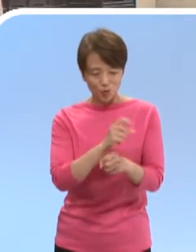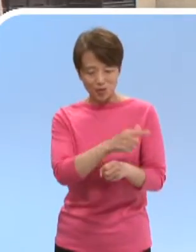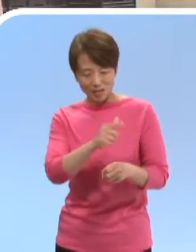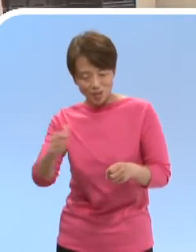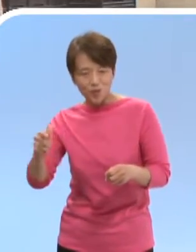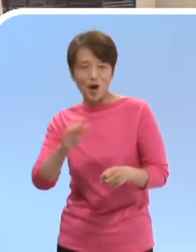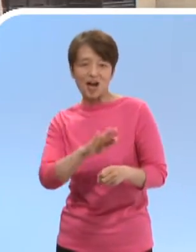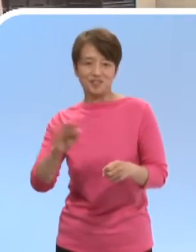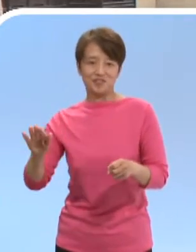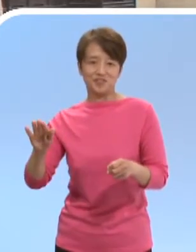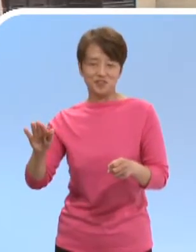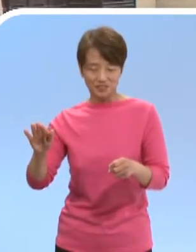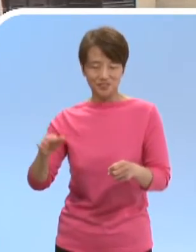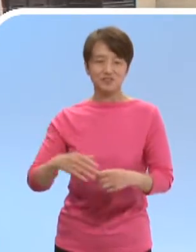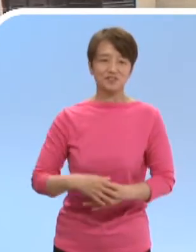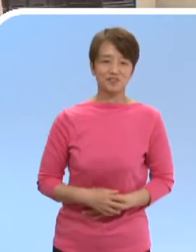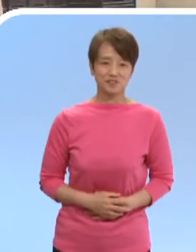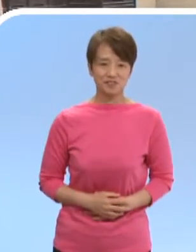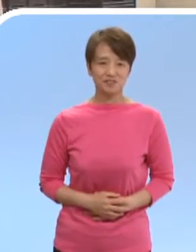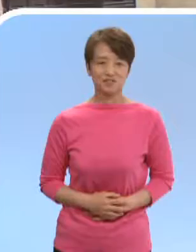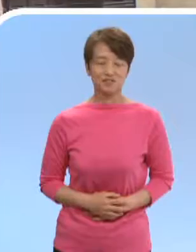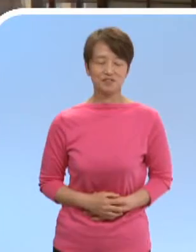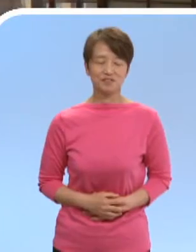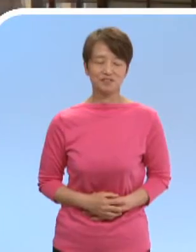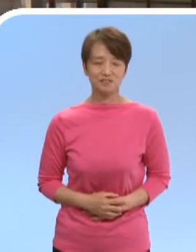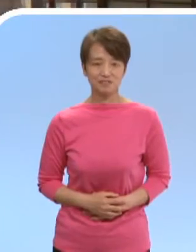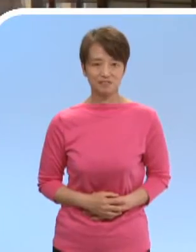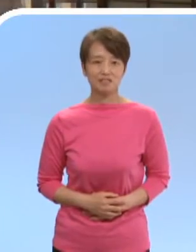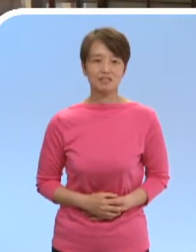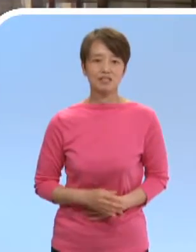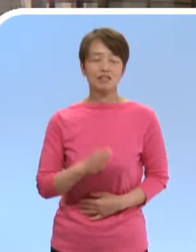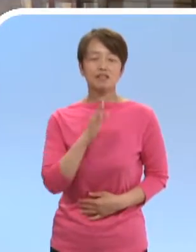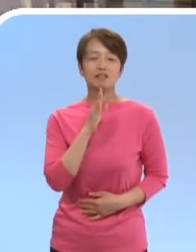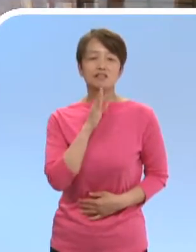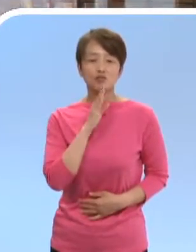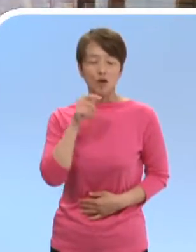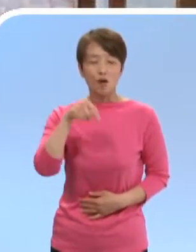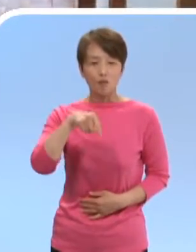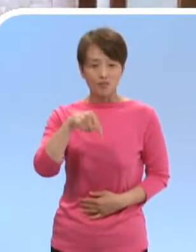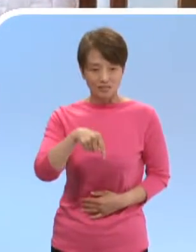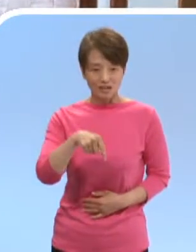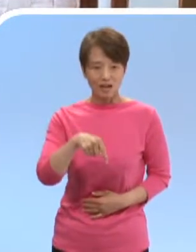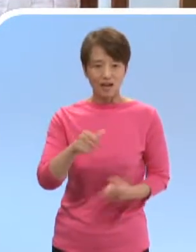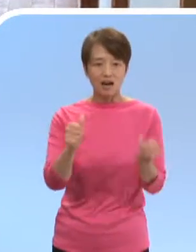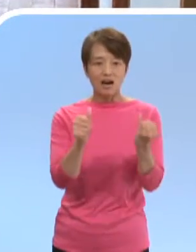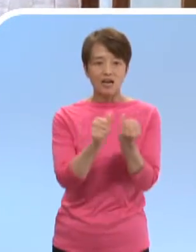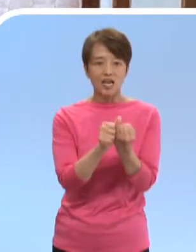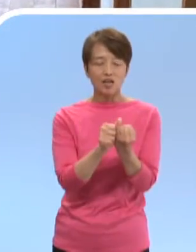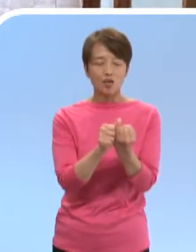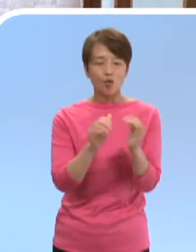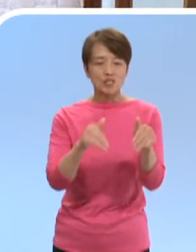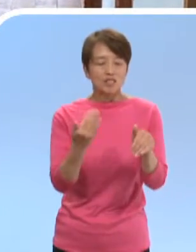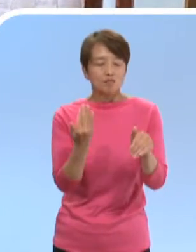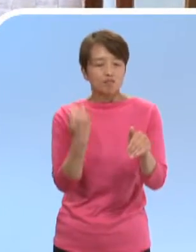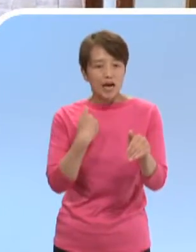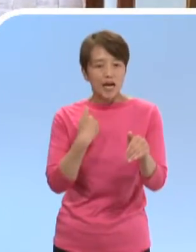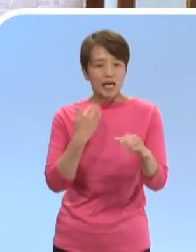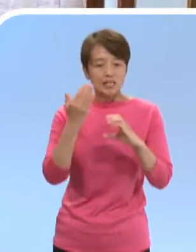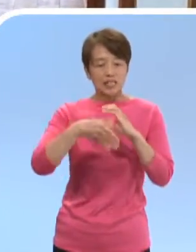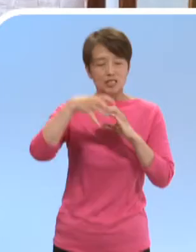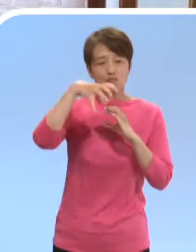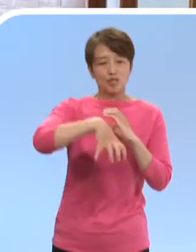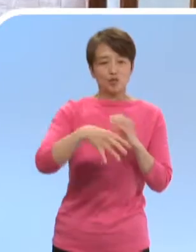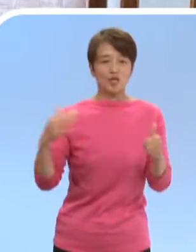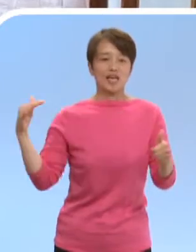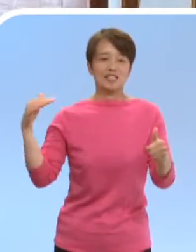なか面白いところが、はい、たくさんあります。 実はこちら結婚写真の前撮りでも人気